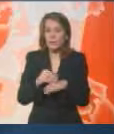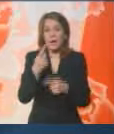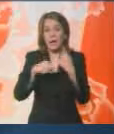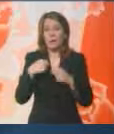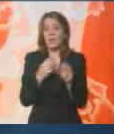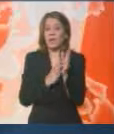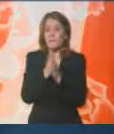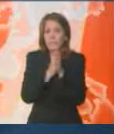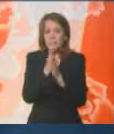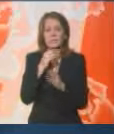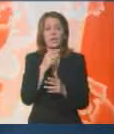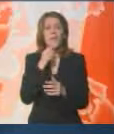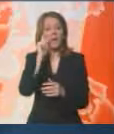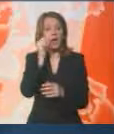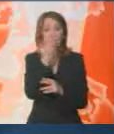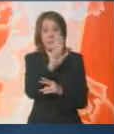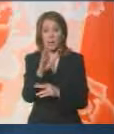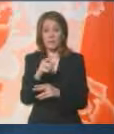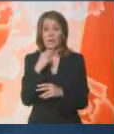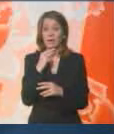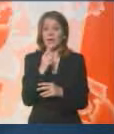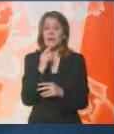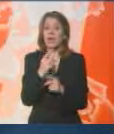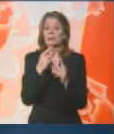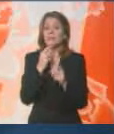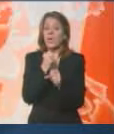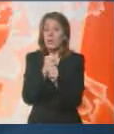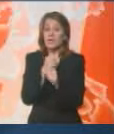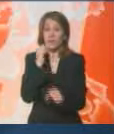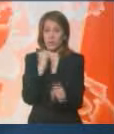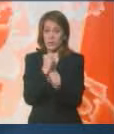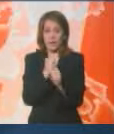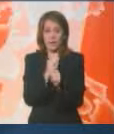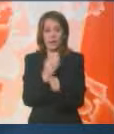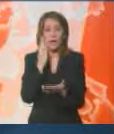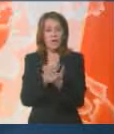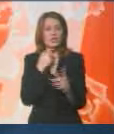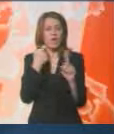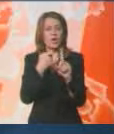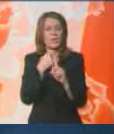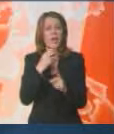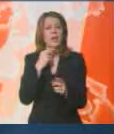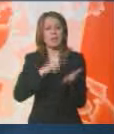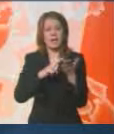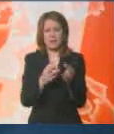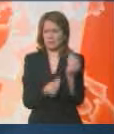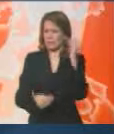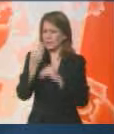mi apelujemo na narodne predstavnike kojima je blisko podrživo poslovanje, jer već su komunalne takse drastično